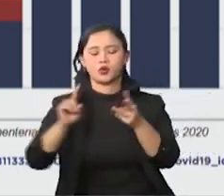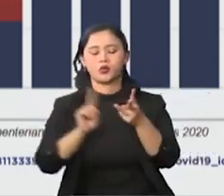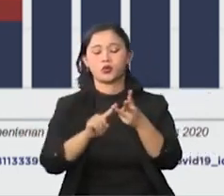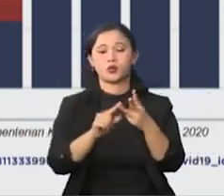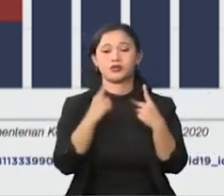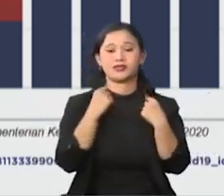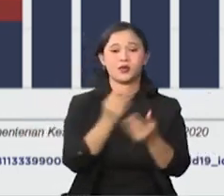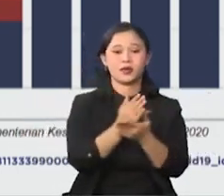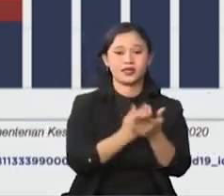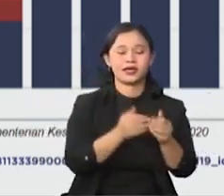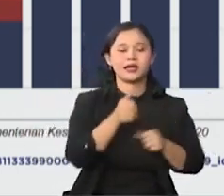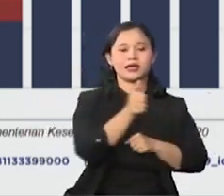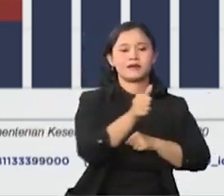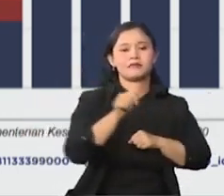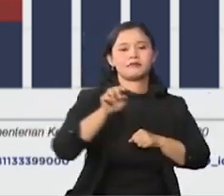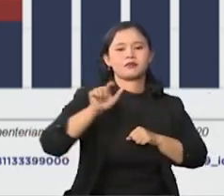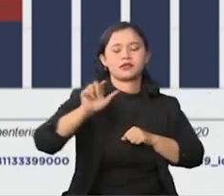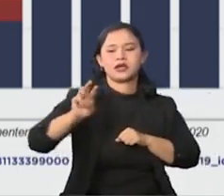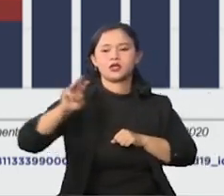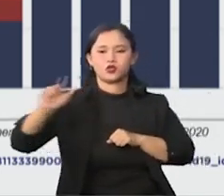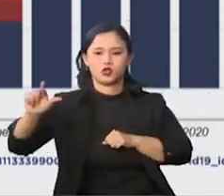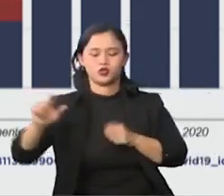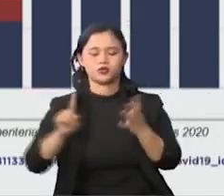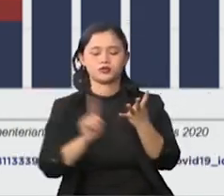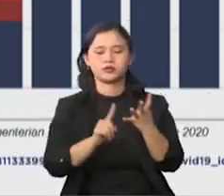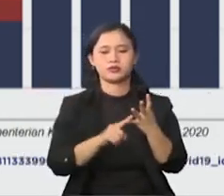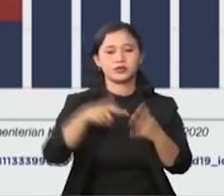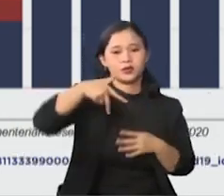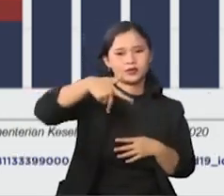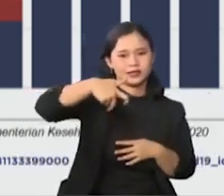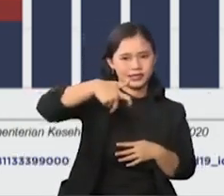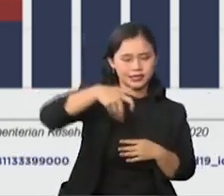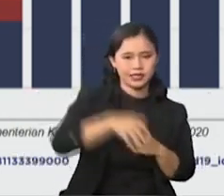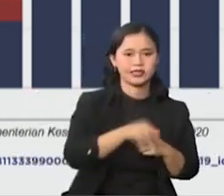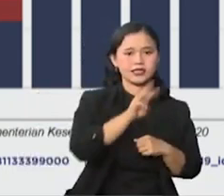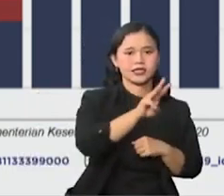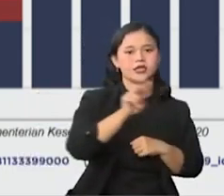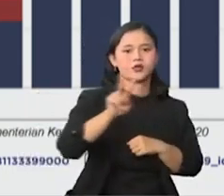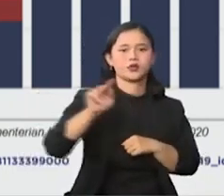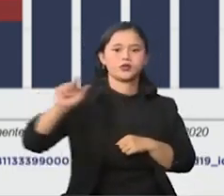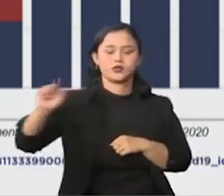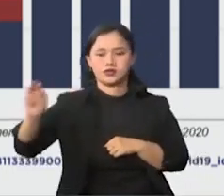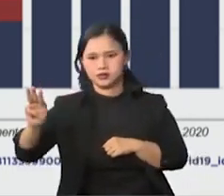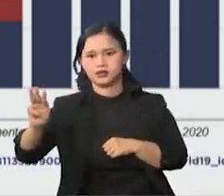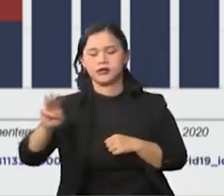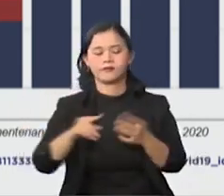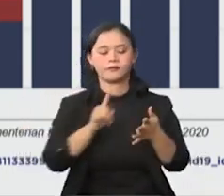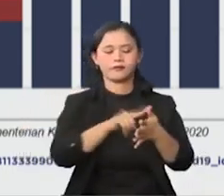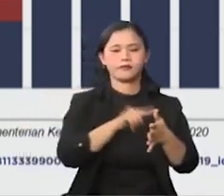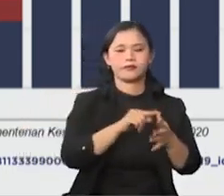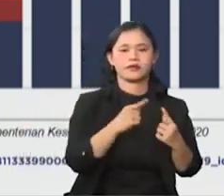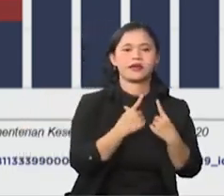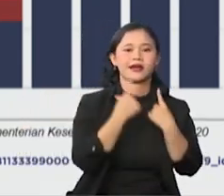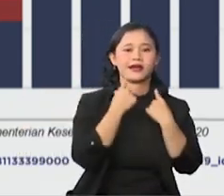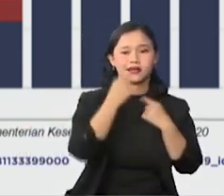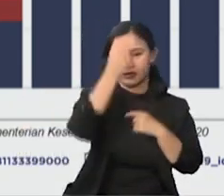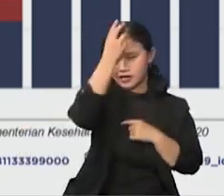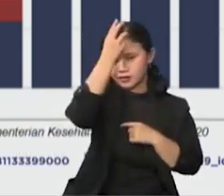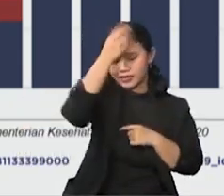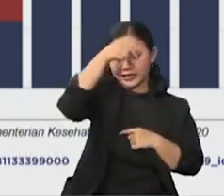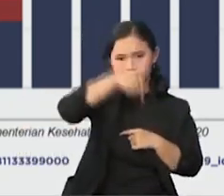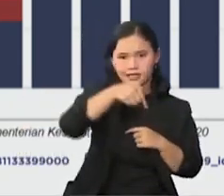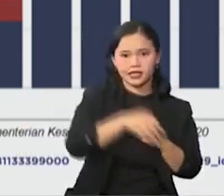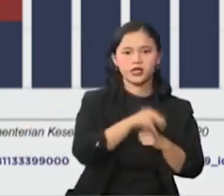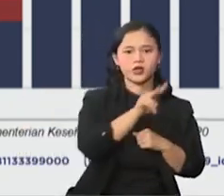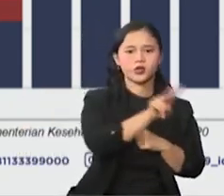di Jawa Tengah 637 di Sulawesi Selatan 321 dan di Kalimantan Selatan